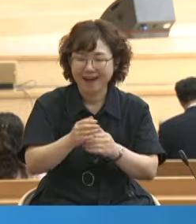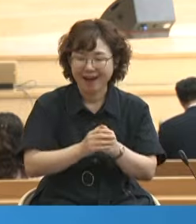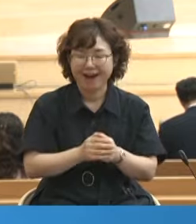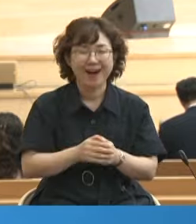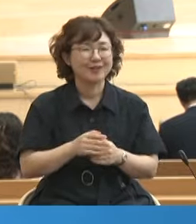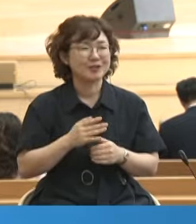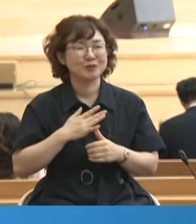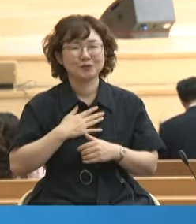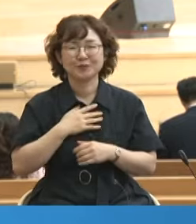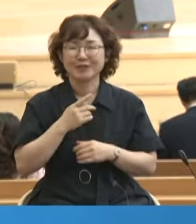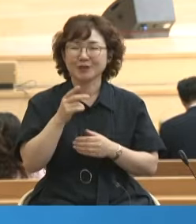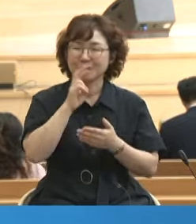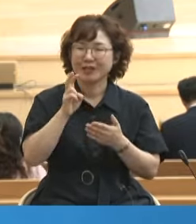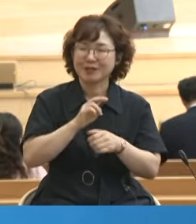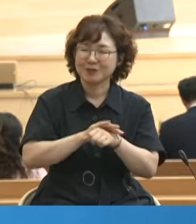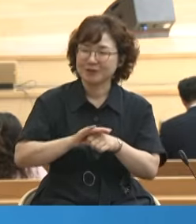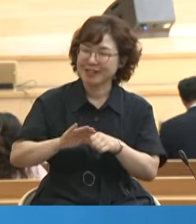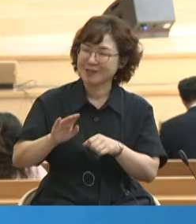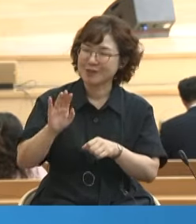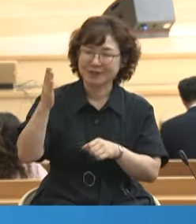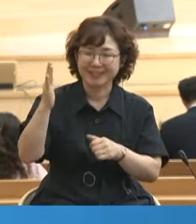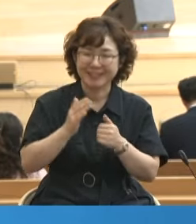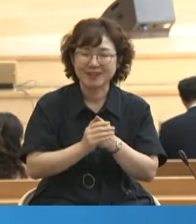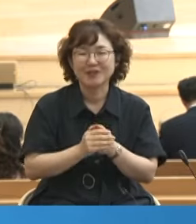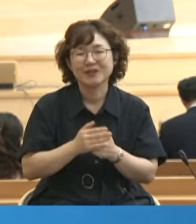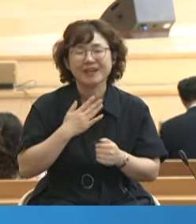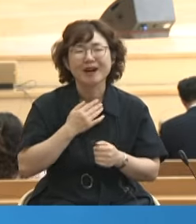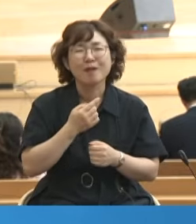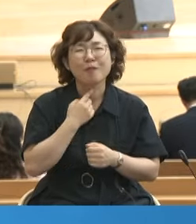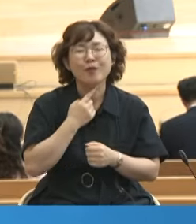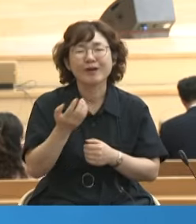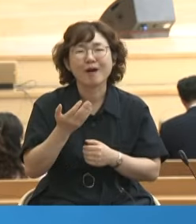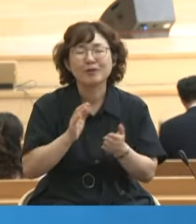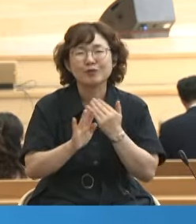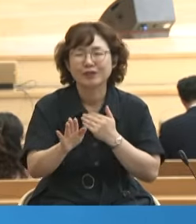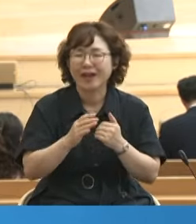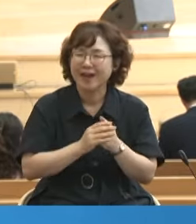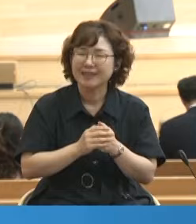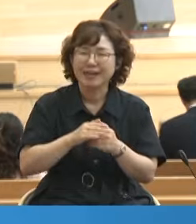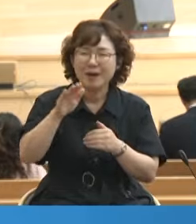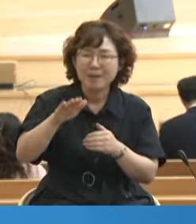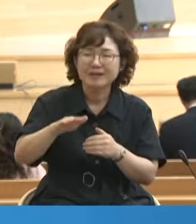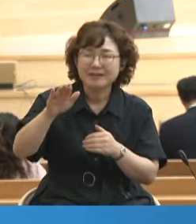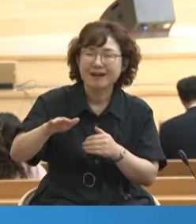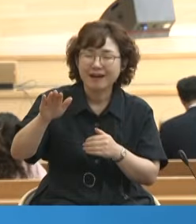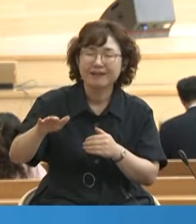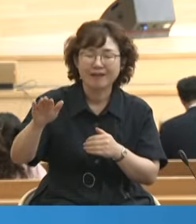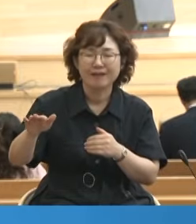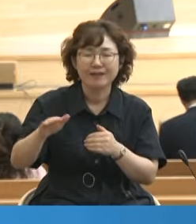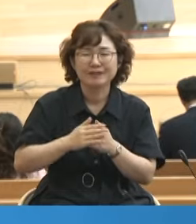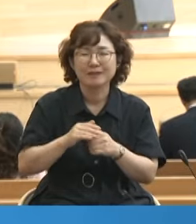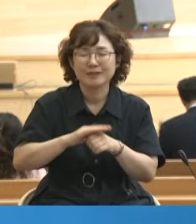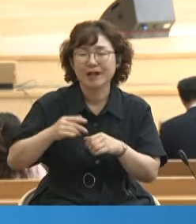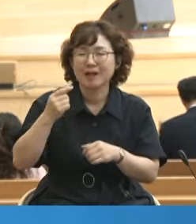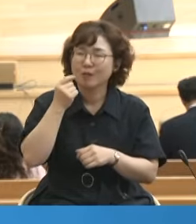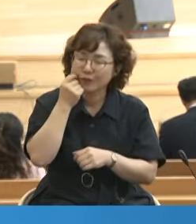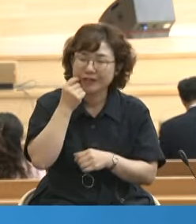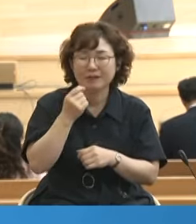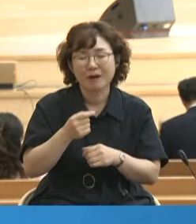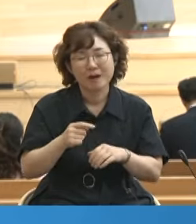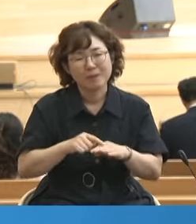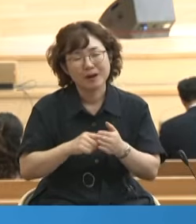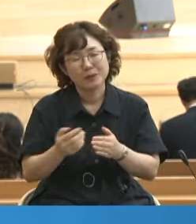된다. 제가 마비가 오고 난 이후에 음정을 못 내는 사람이잖아요. 그래서 제가 얼마나 마음이